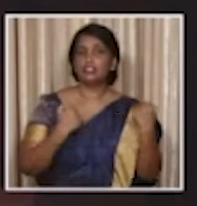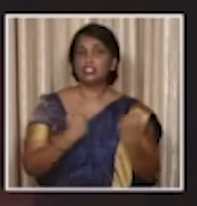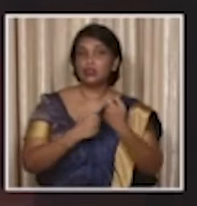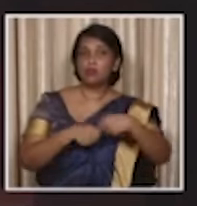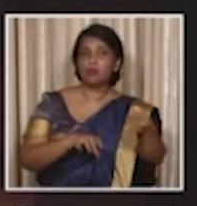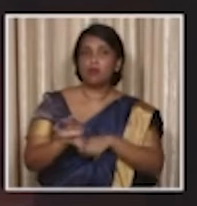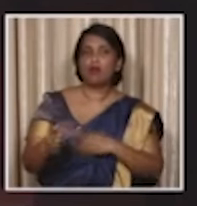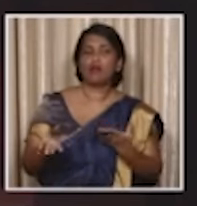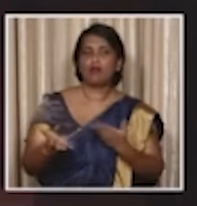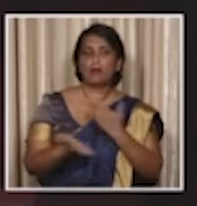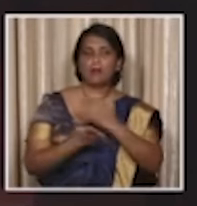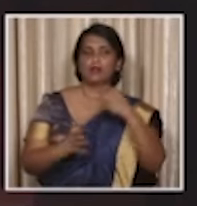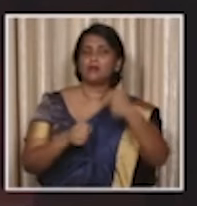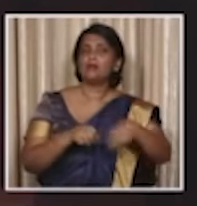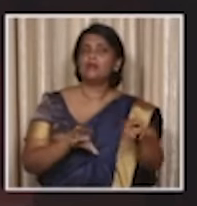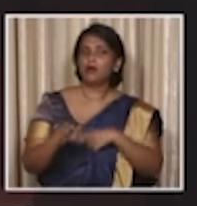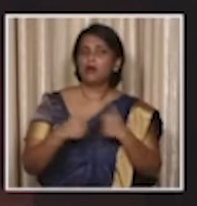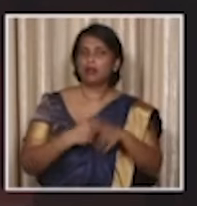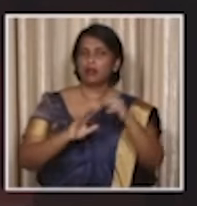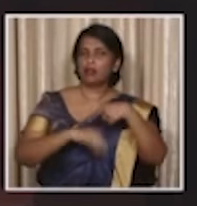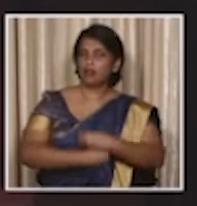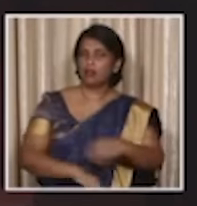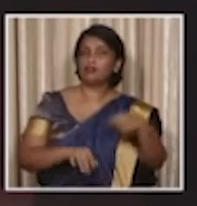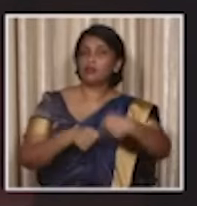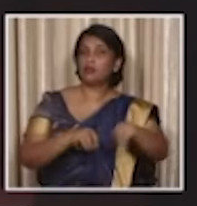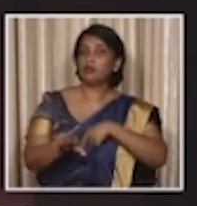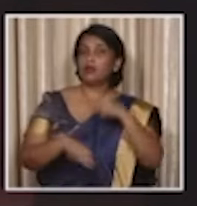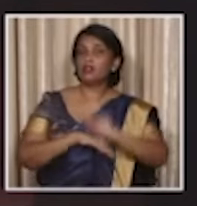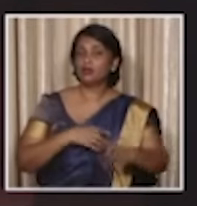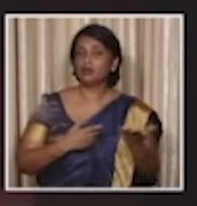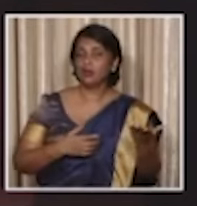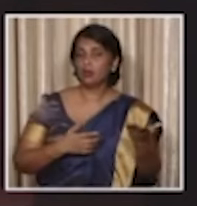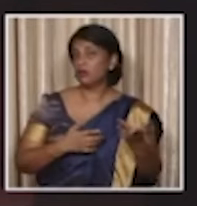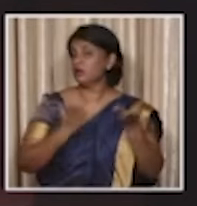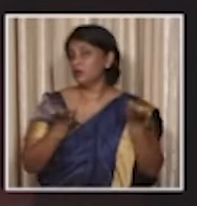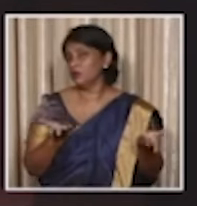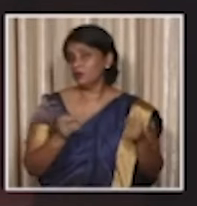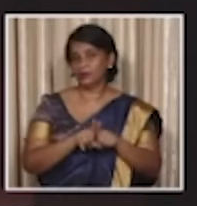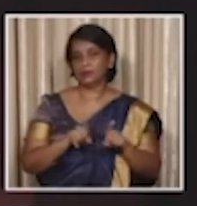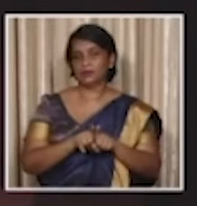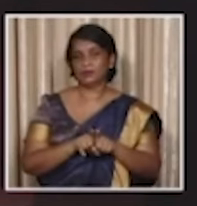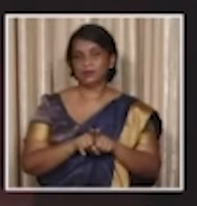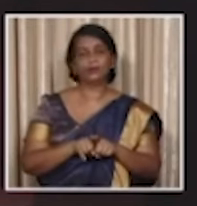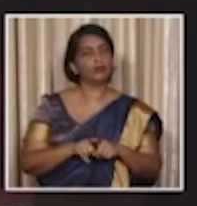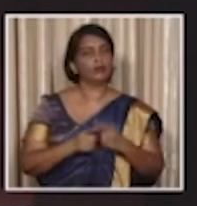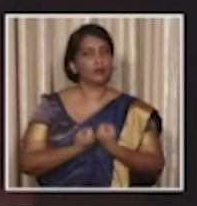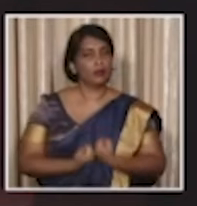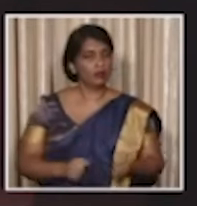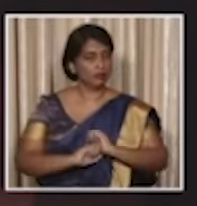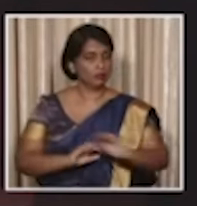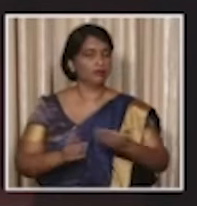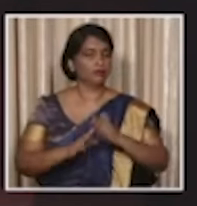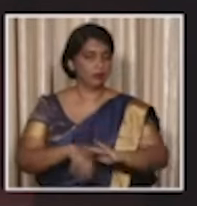නිර්මාණය කරේ? කවුද මේ විනාශය නිර්මාණය කරේ? කවුද මේ රටේ නූපන් දරුවගේ